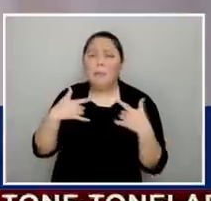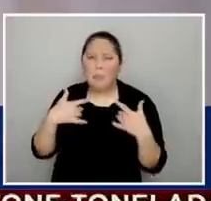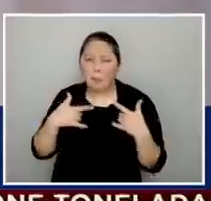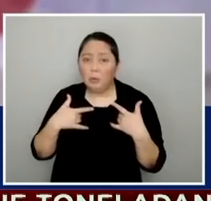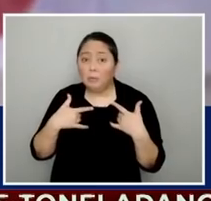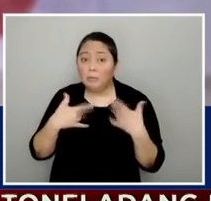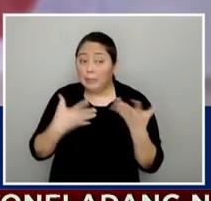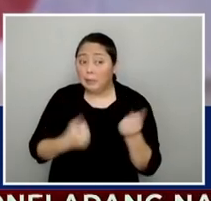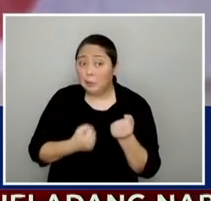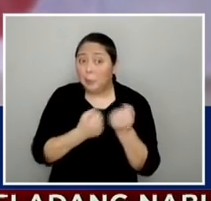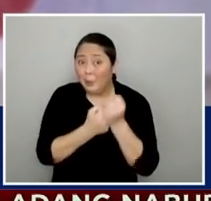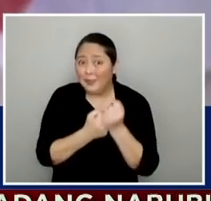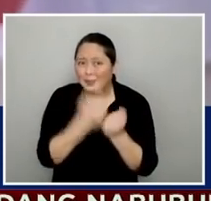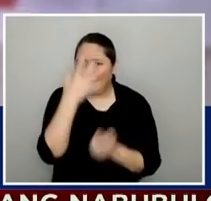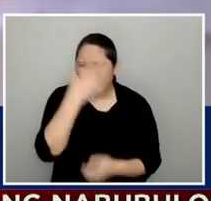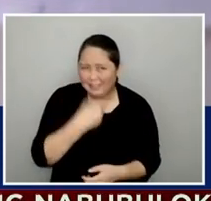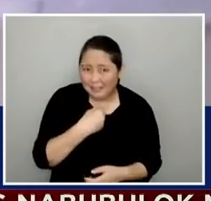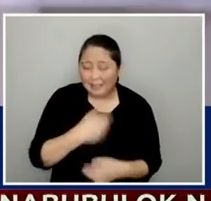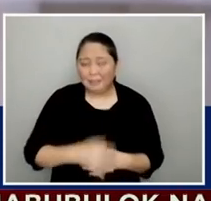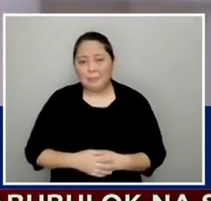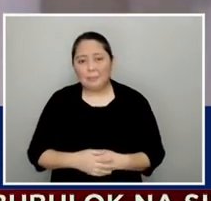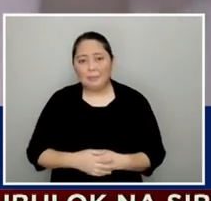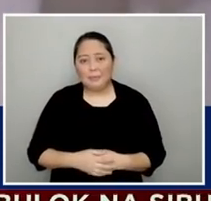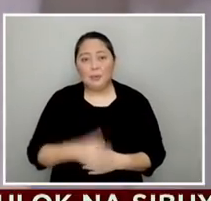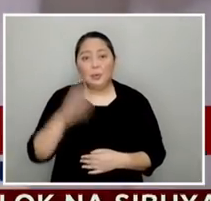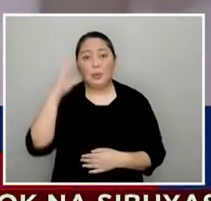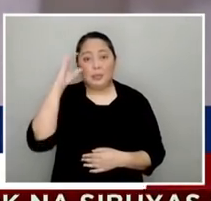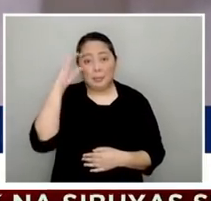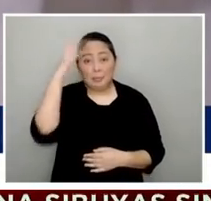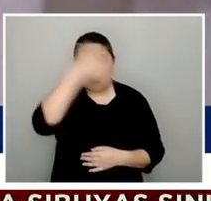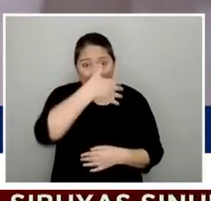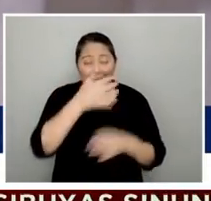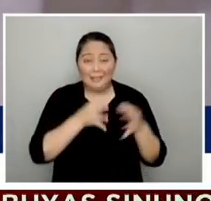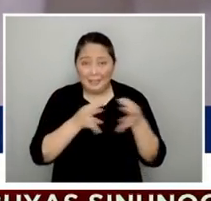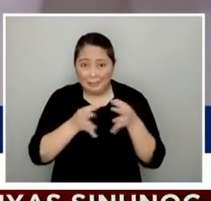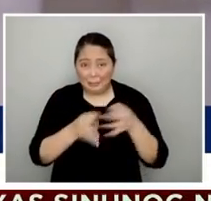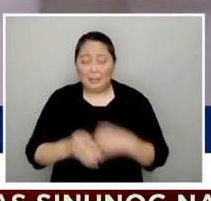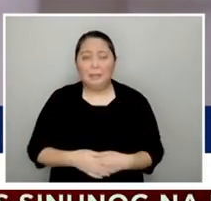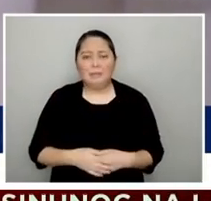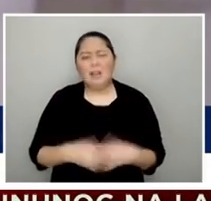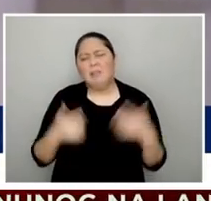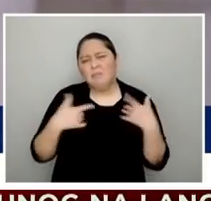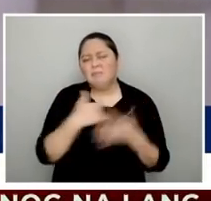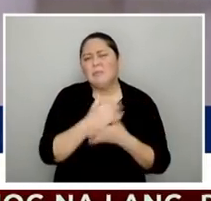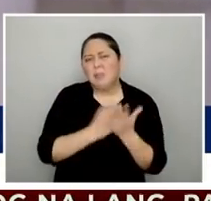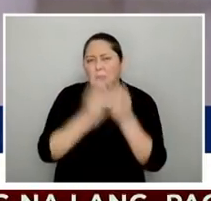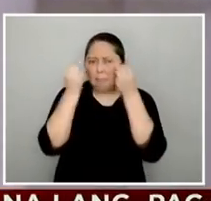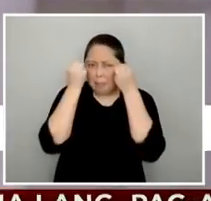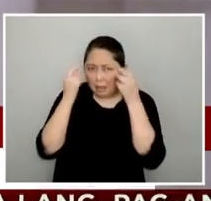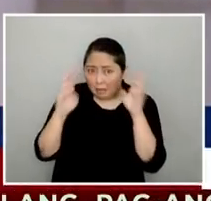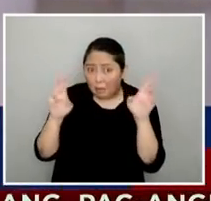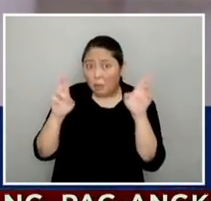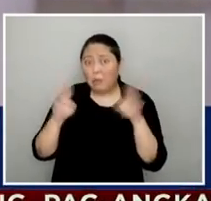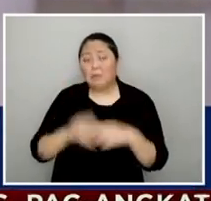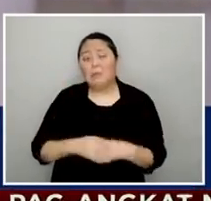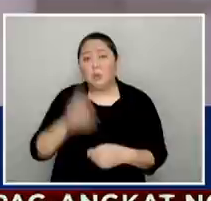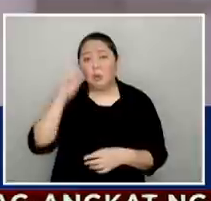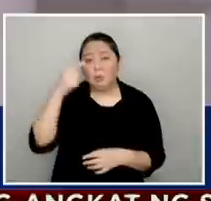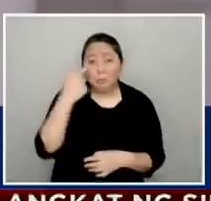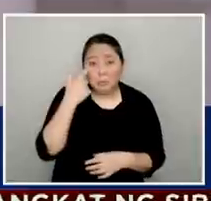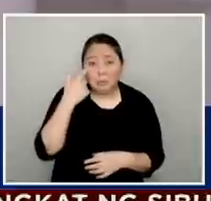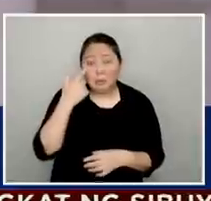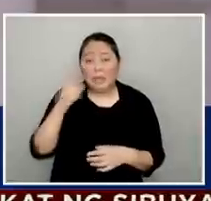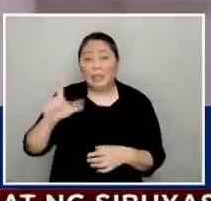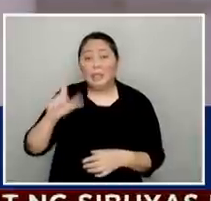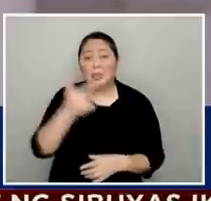na fatal. Yung mga local leaders, may mga ini-endorse na ibang candidates, ano, ibang tandems. Pero pagdating sa ground, sa mga tao, iba yung